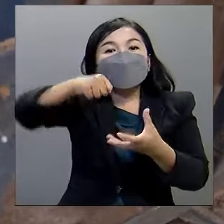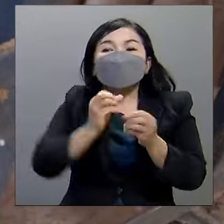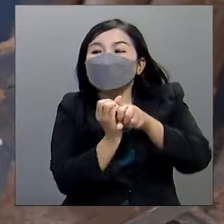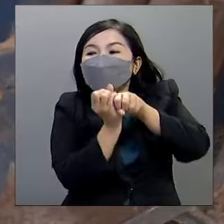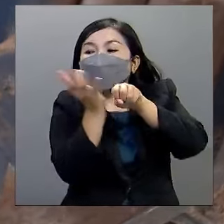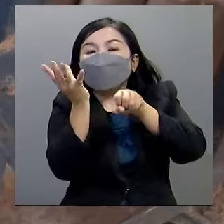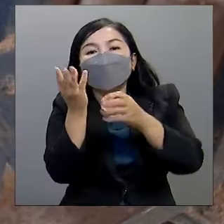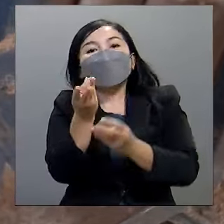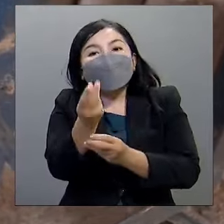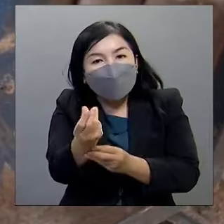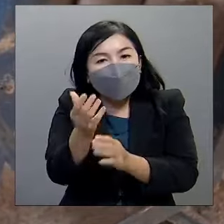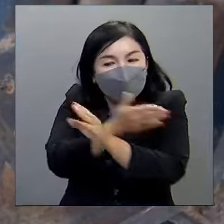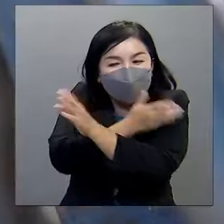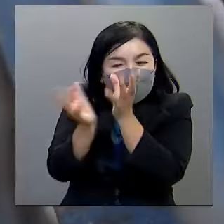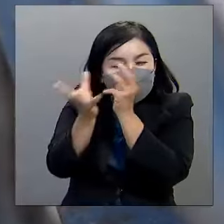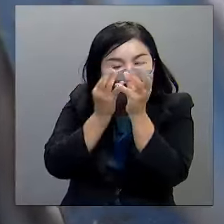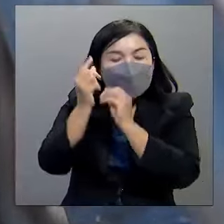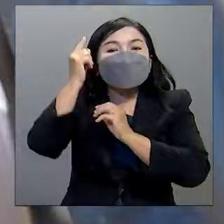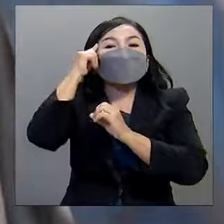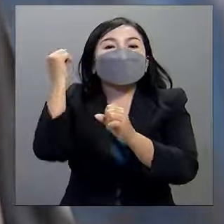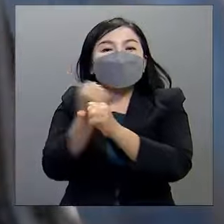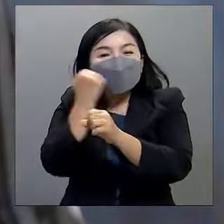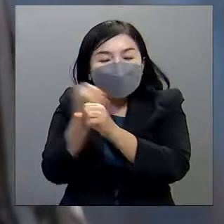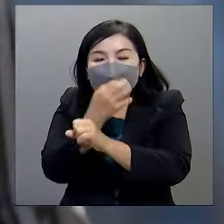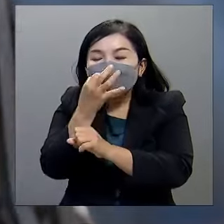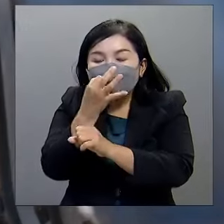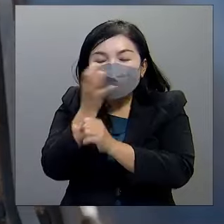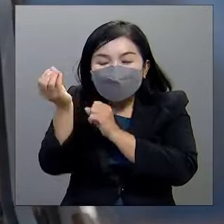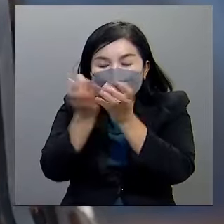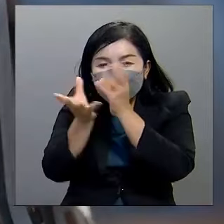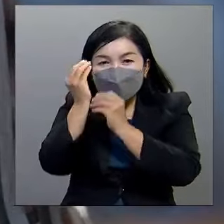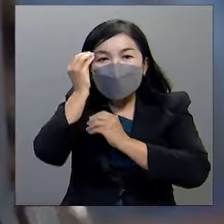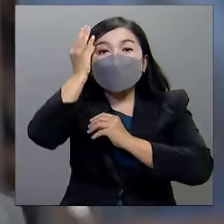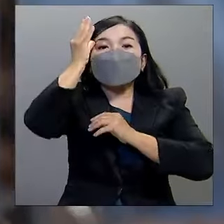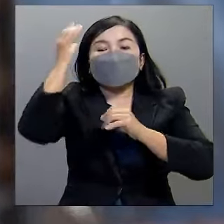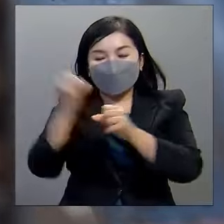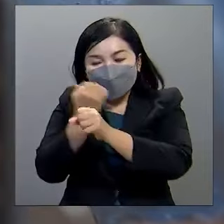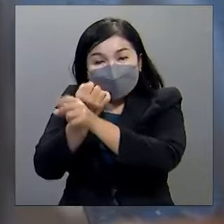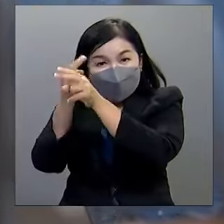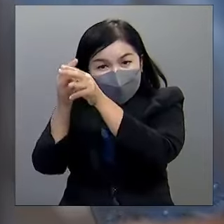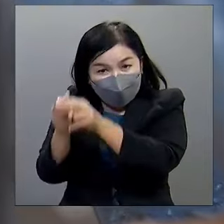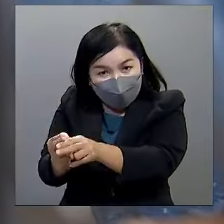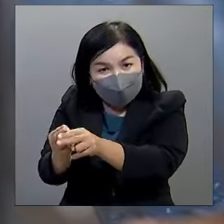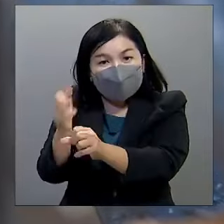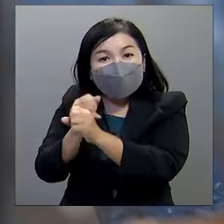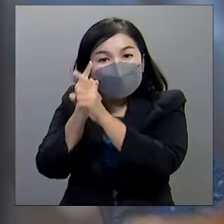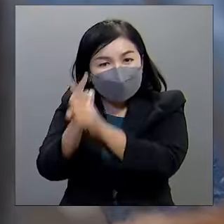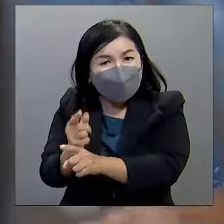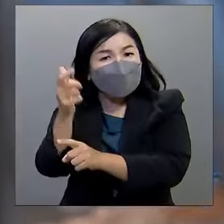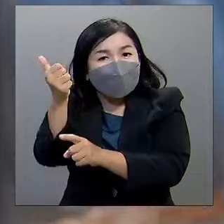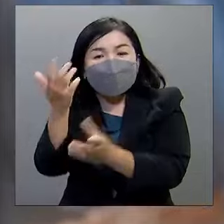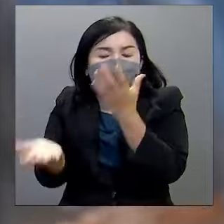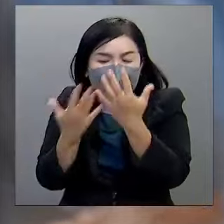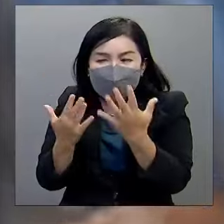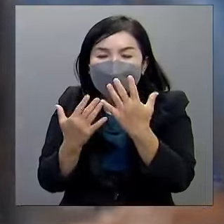าเรียนรู้แล้วก็มาสร้างอาชีพเขาก็จะได้รับองค์ความรู้แล้วก็สามารถที่จะไปสร้างอาชีพการผลิตก้อนเชื้อเห็ดการเพาะเห็ดหรือ